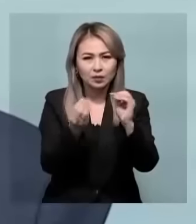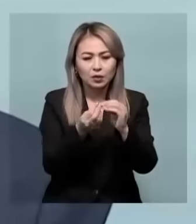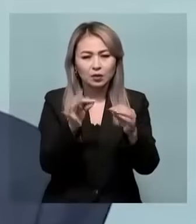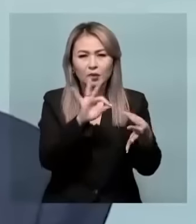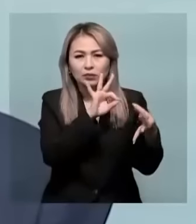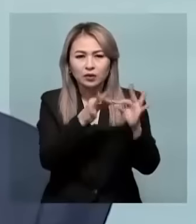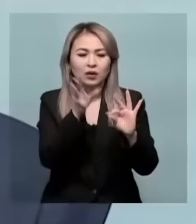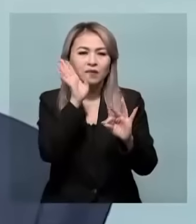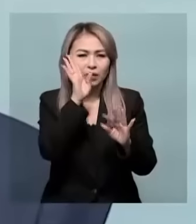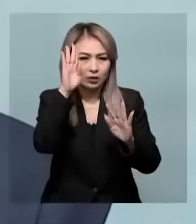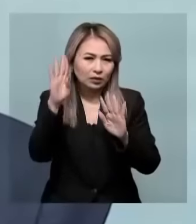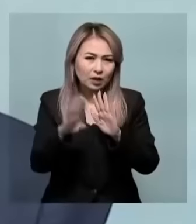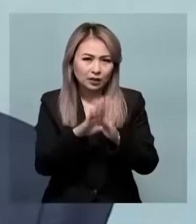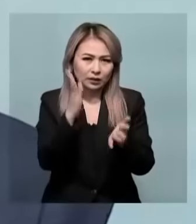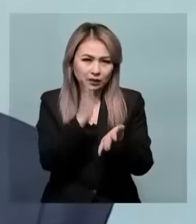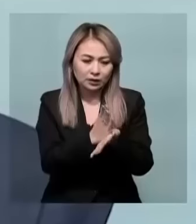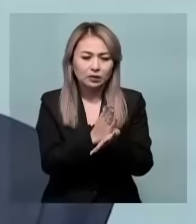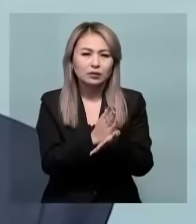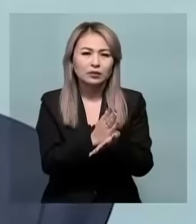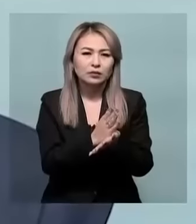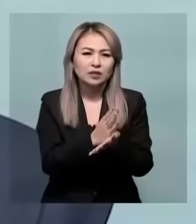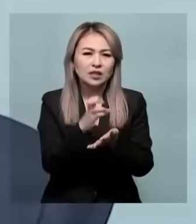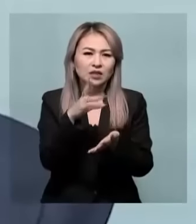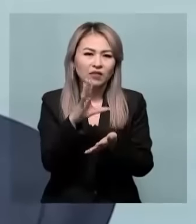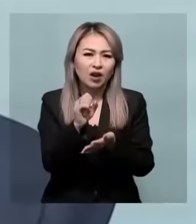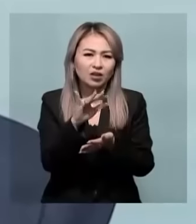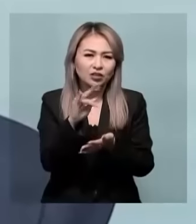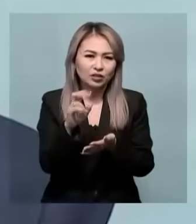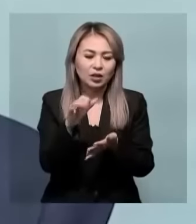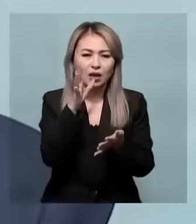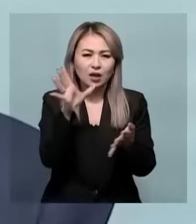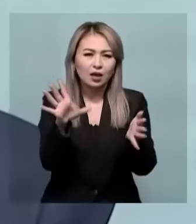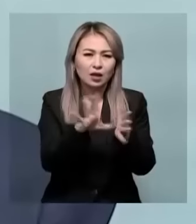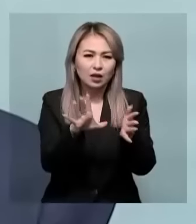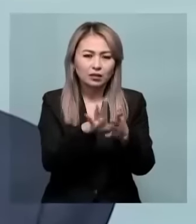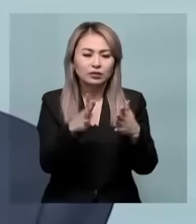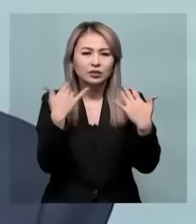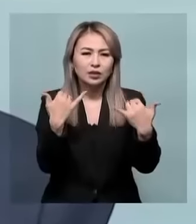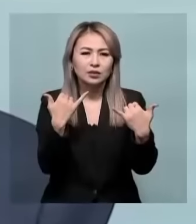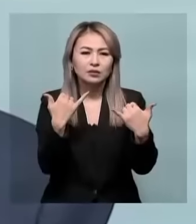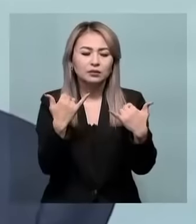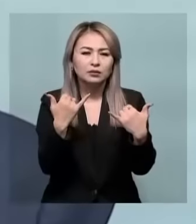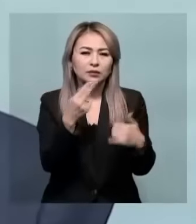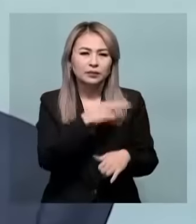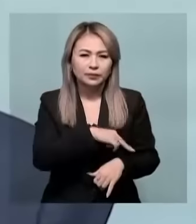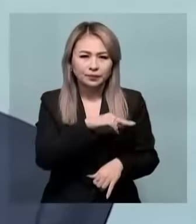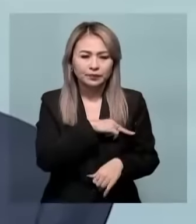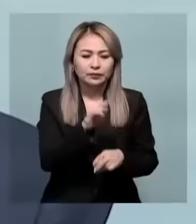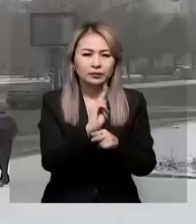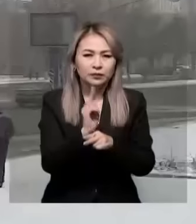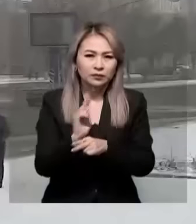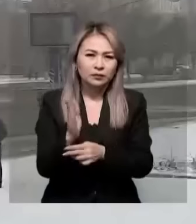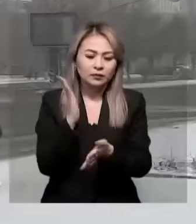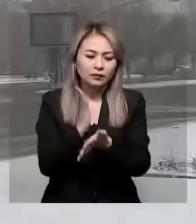құмдақ тықыр су қоймасы бар. Сол жерде келетін ұңғымалар бар, скважиналарда электр желілері сенсіп, қазіргі таңда жұмыстар уже жөнделіп